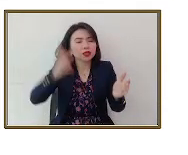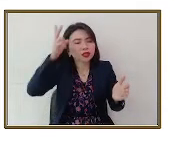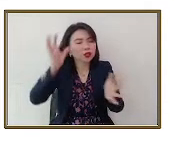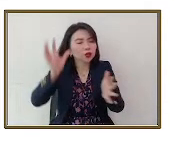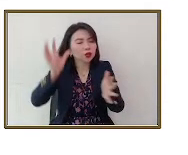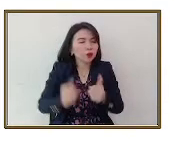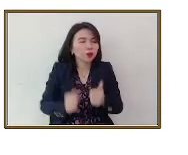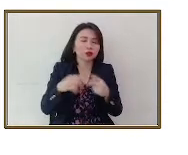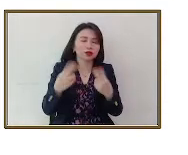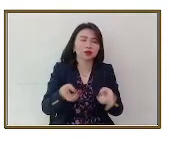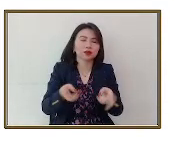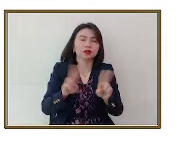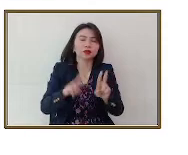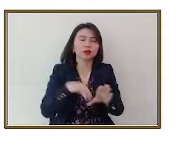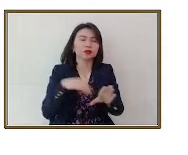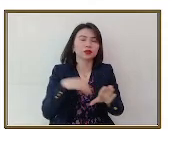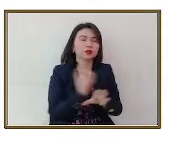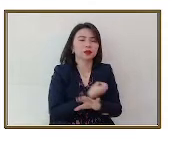namin.